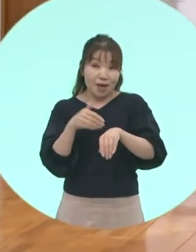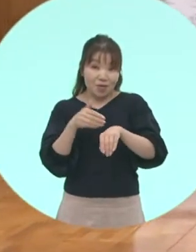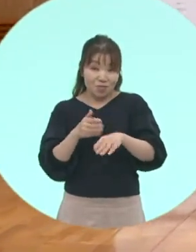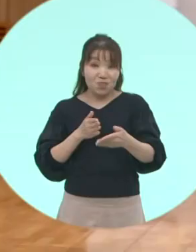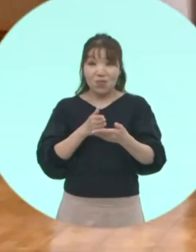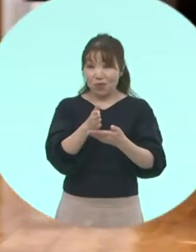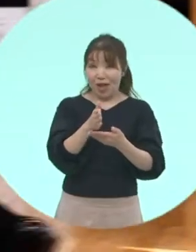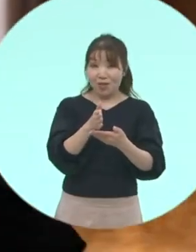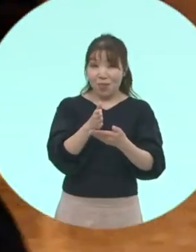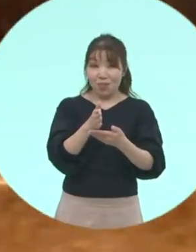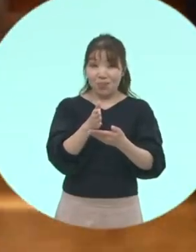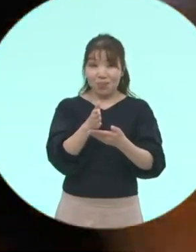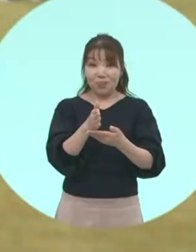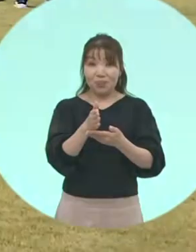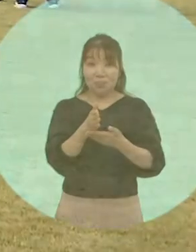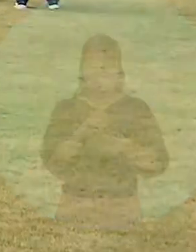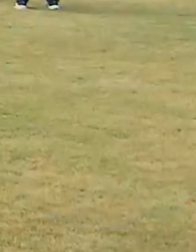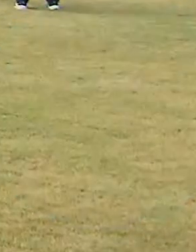ました。